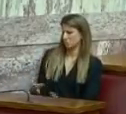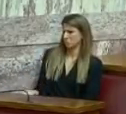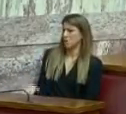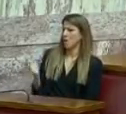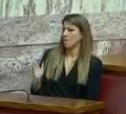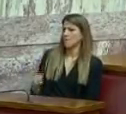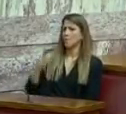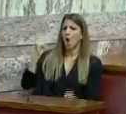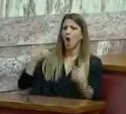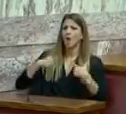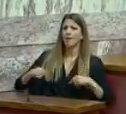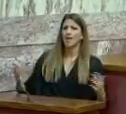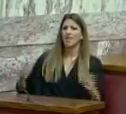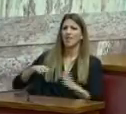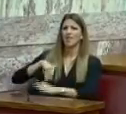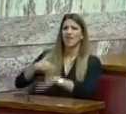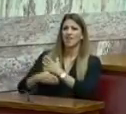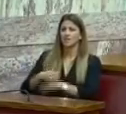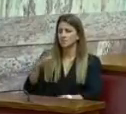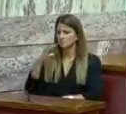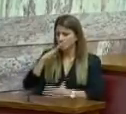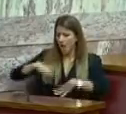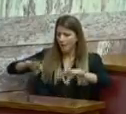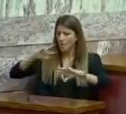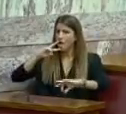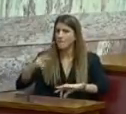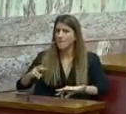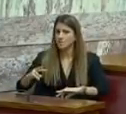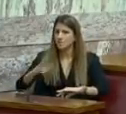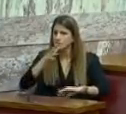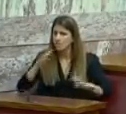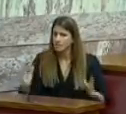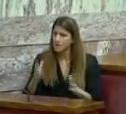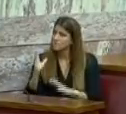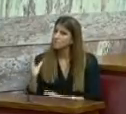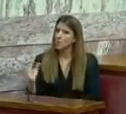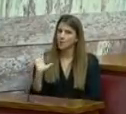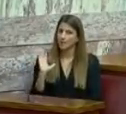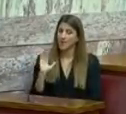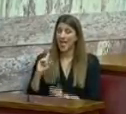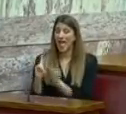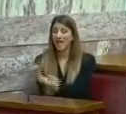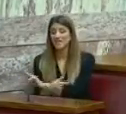ολομιλιακή διαδικασία. Θα ήταν πολύ πρόχειρο. Εδώ είναι τεκμηρίωση.